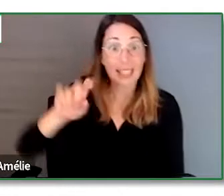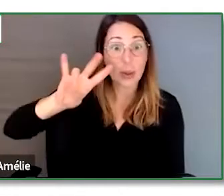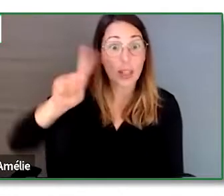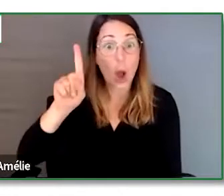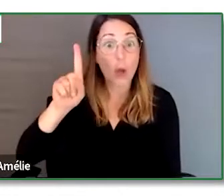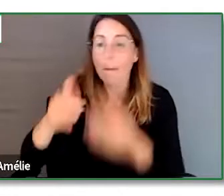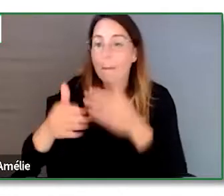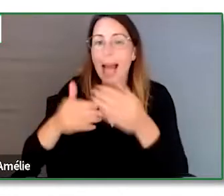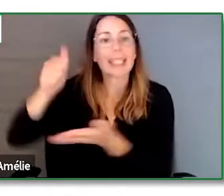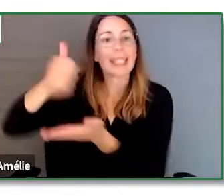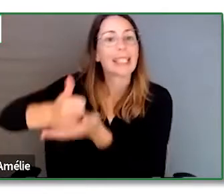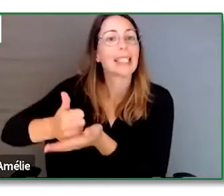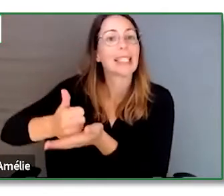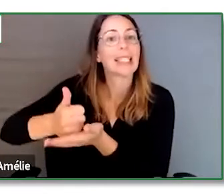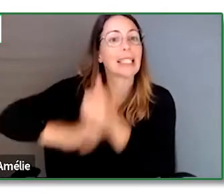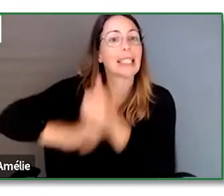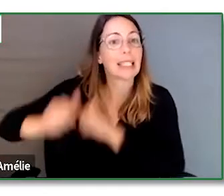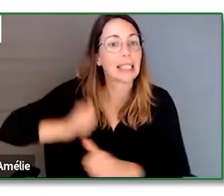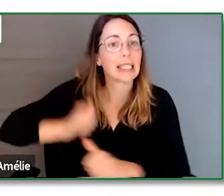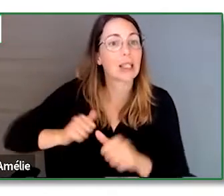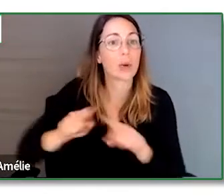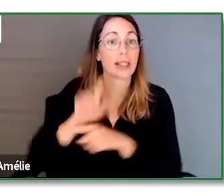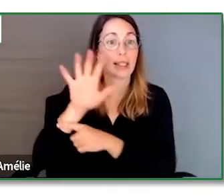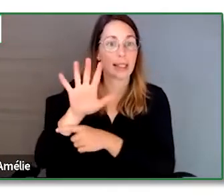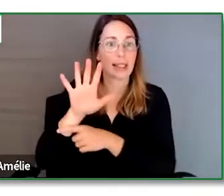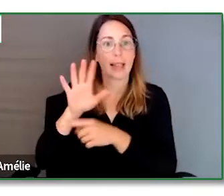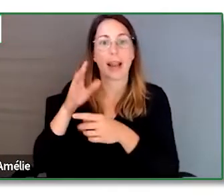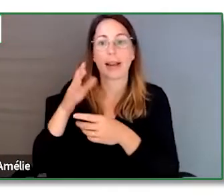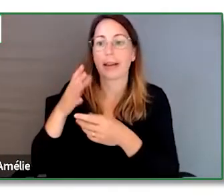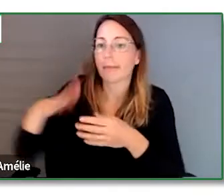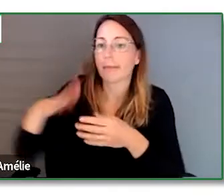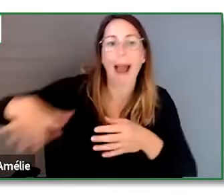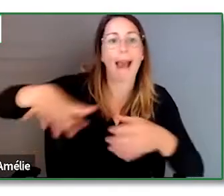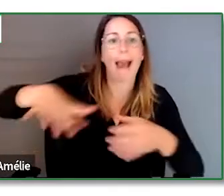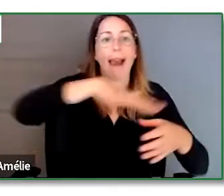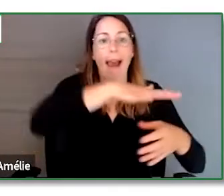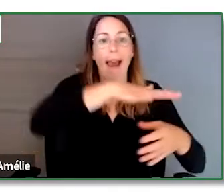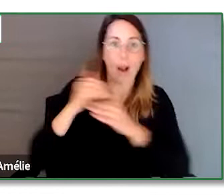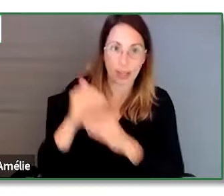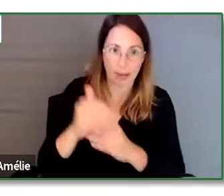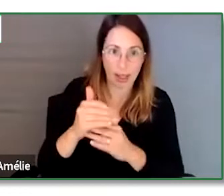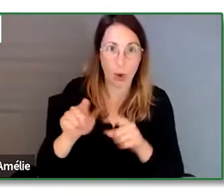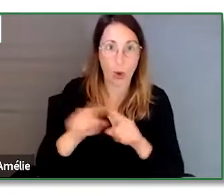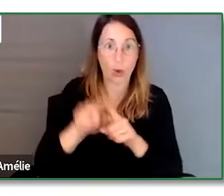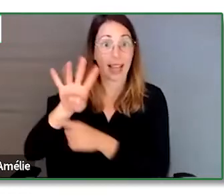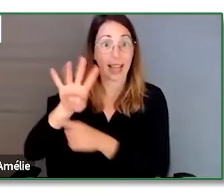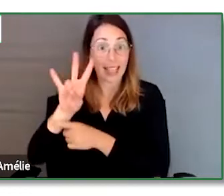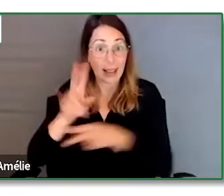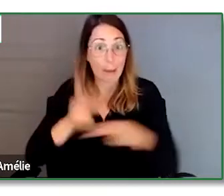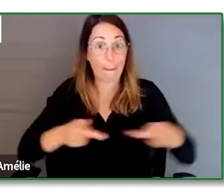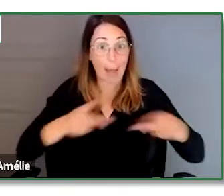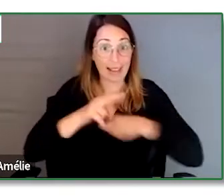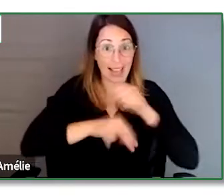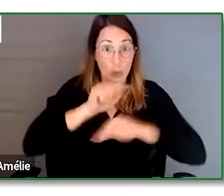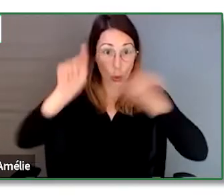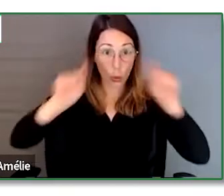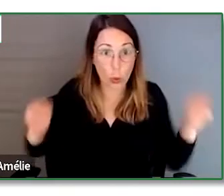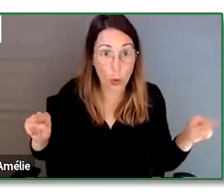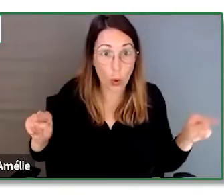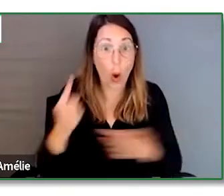aires marines de conservation à gérer, 47 parcs nationaux, un parc urbain national et d'autres à venir.